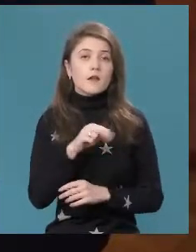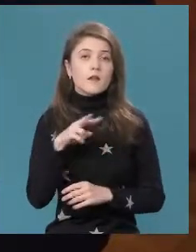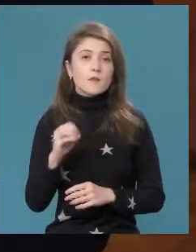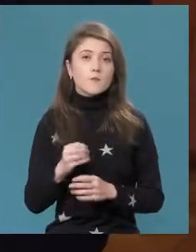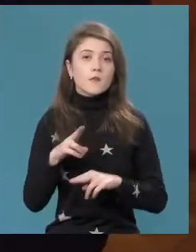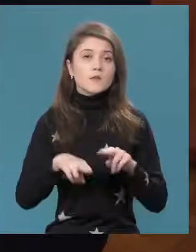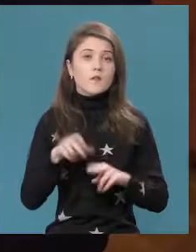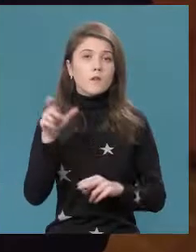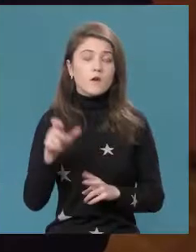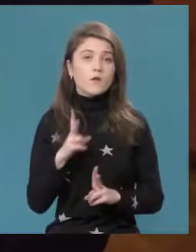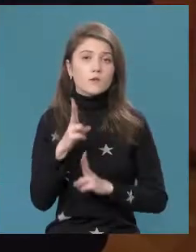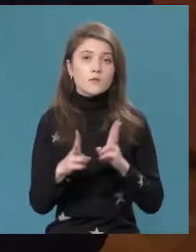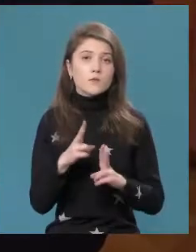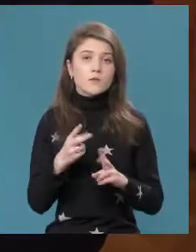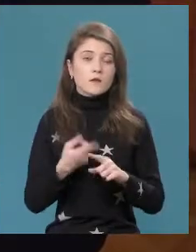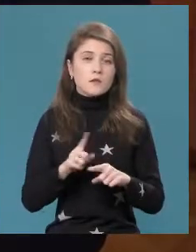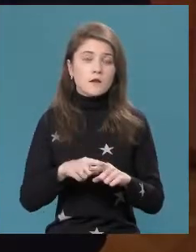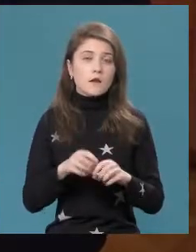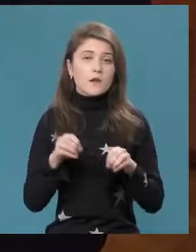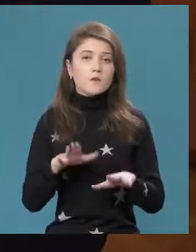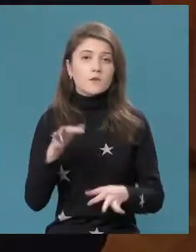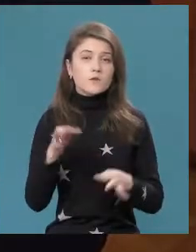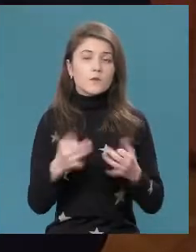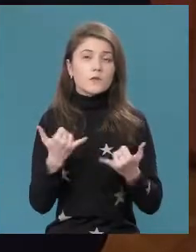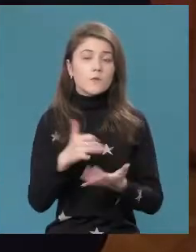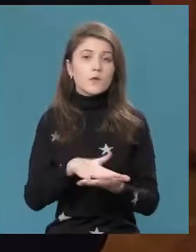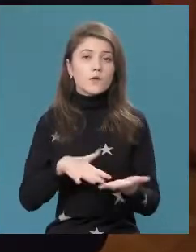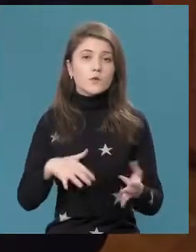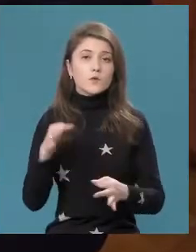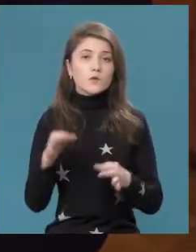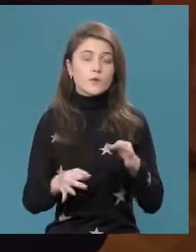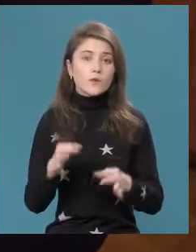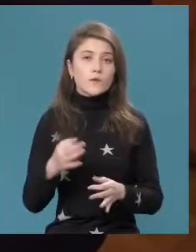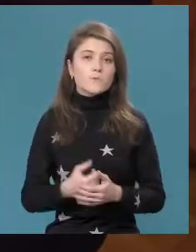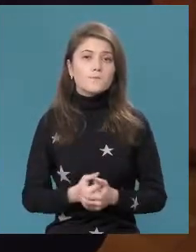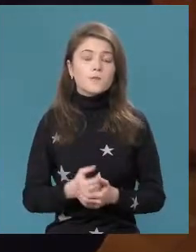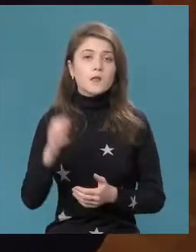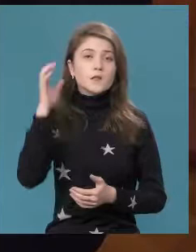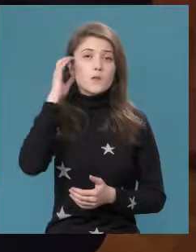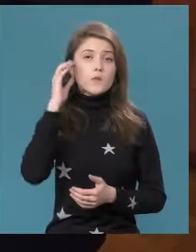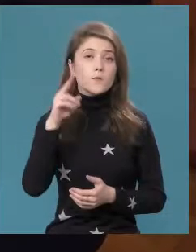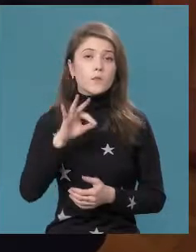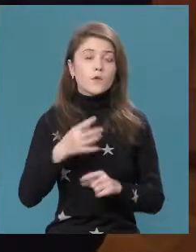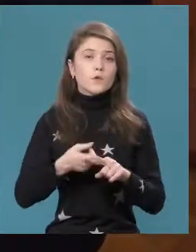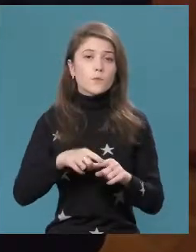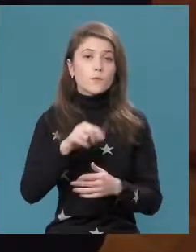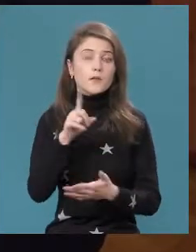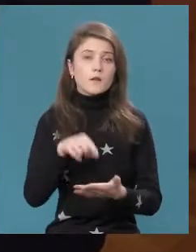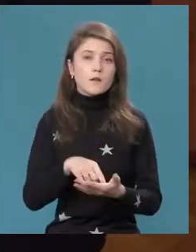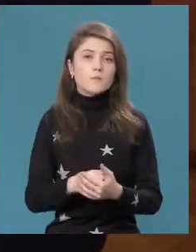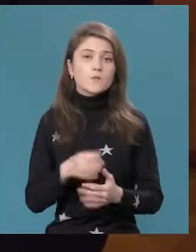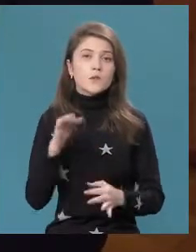забудовник оскаржив це рішення в суді. Зараз йдуть судові слухання по цьому питанню. Суд